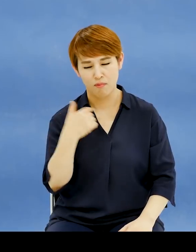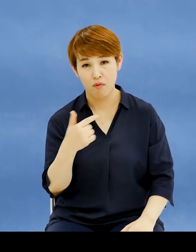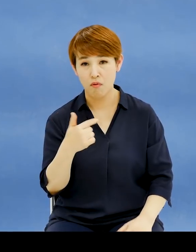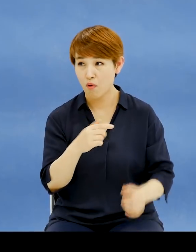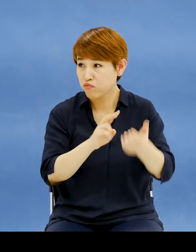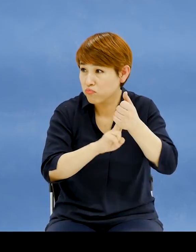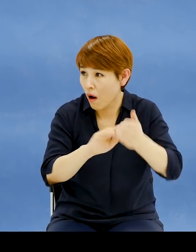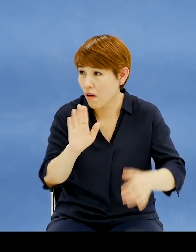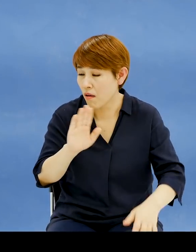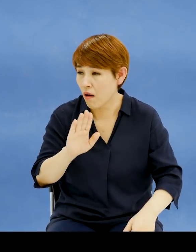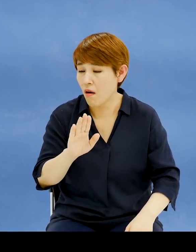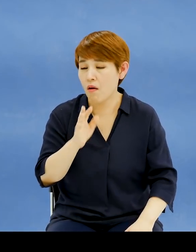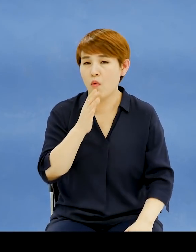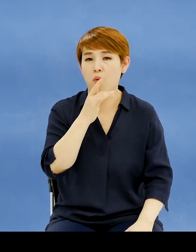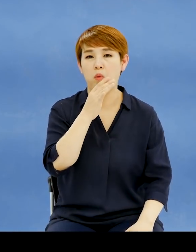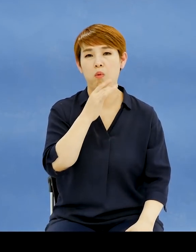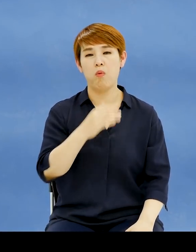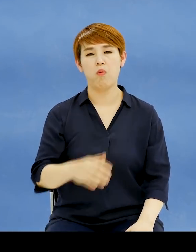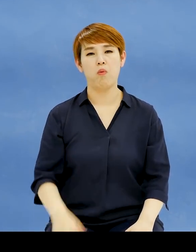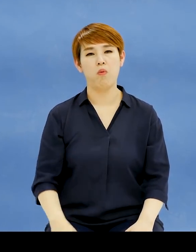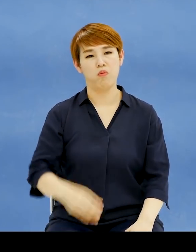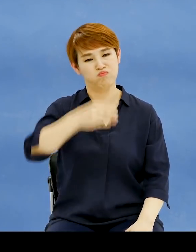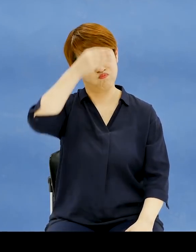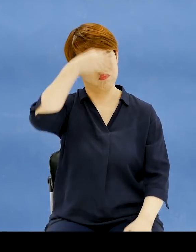계속 마음에 짐이 숨으신 게 있으신가 봐요. 아니고요? 네.